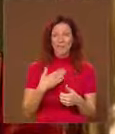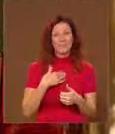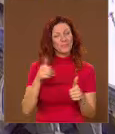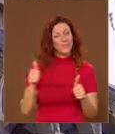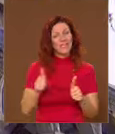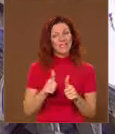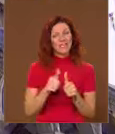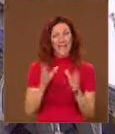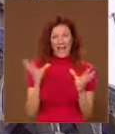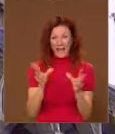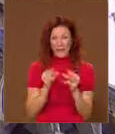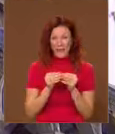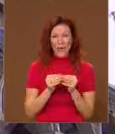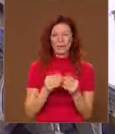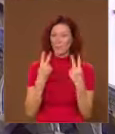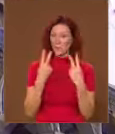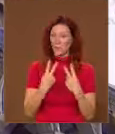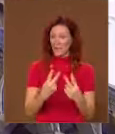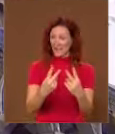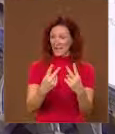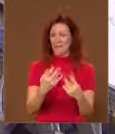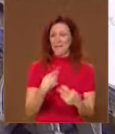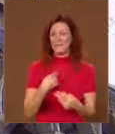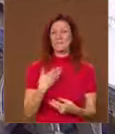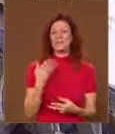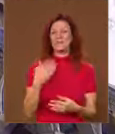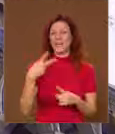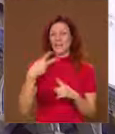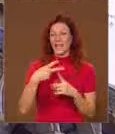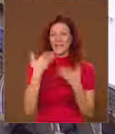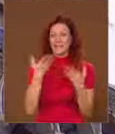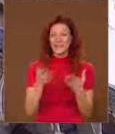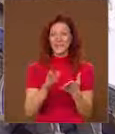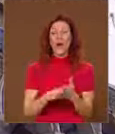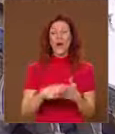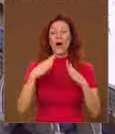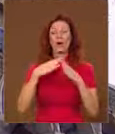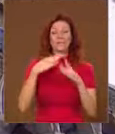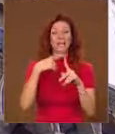ще проследим в ефира на БНТ от столичния катедрален храм,